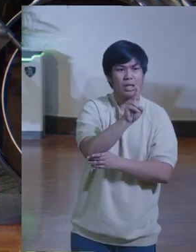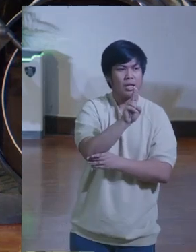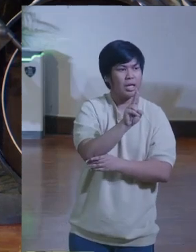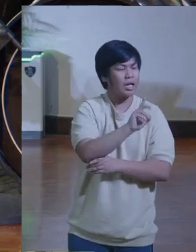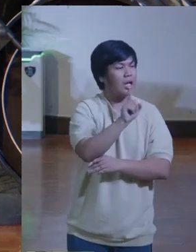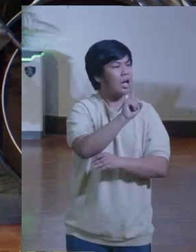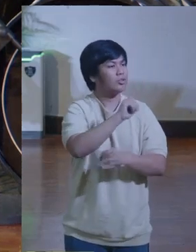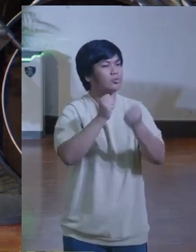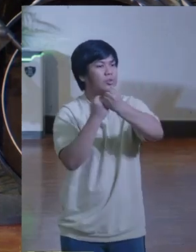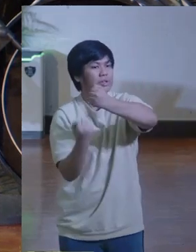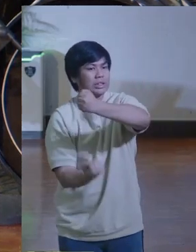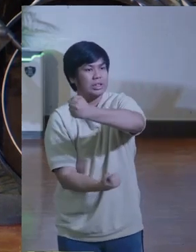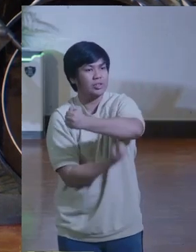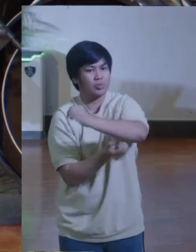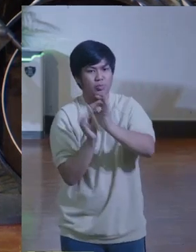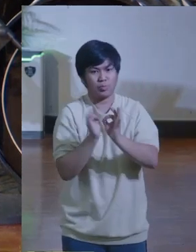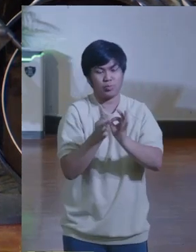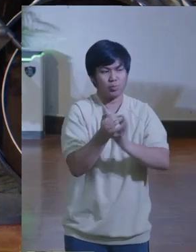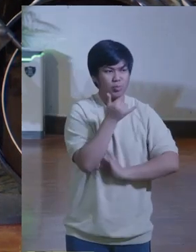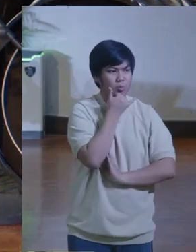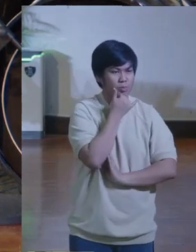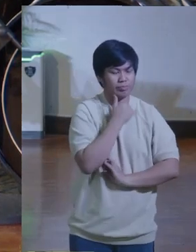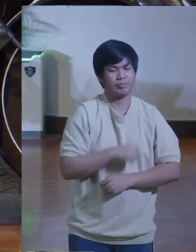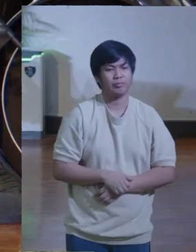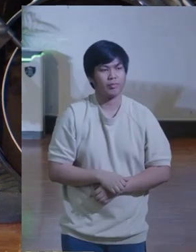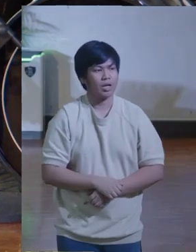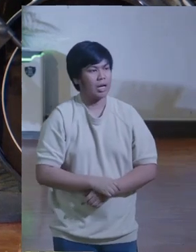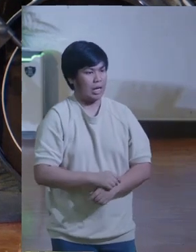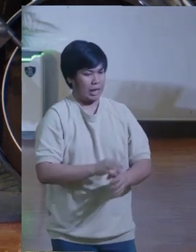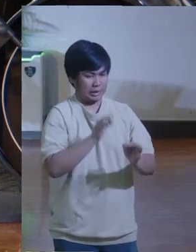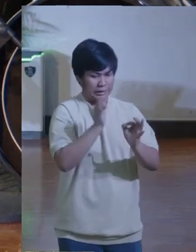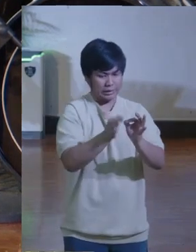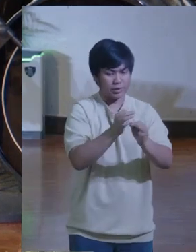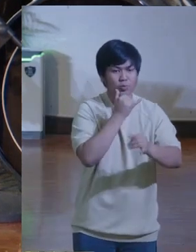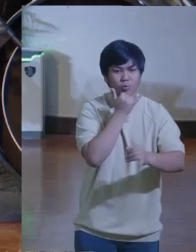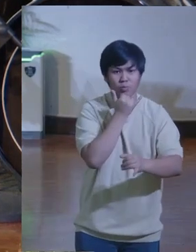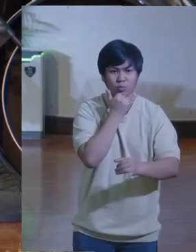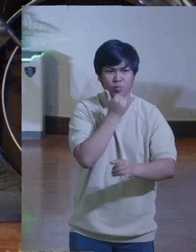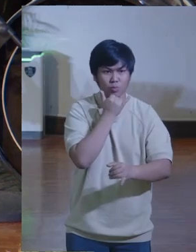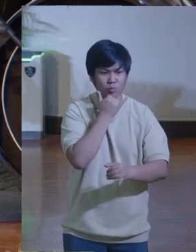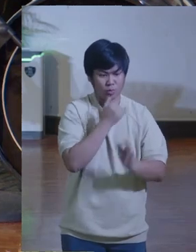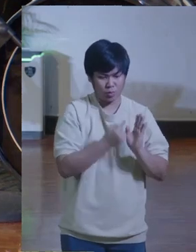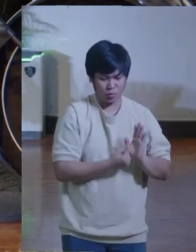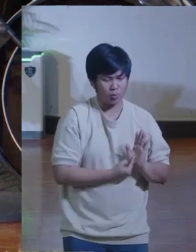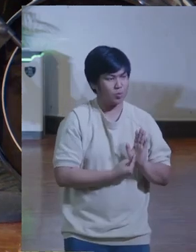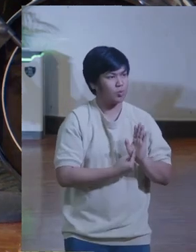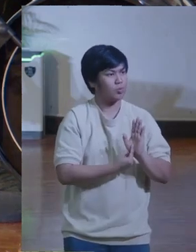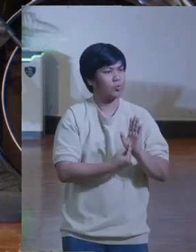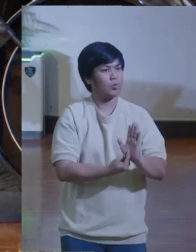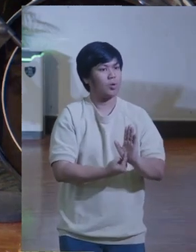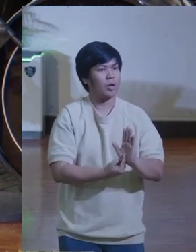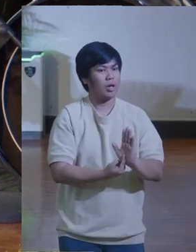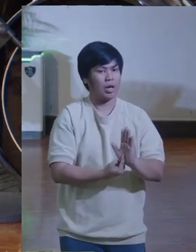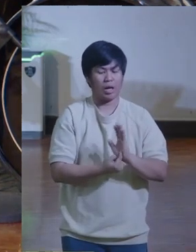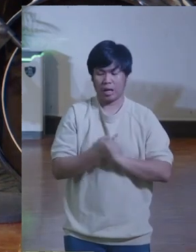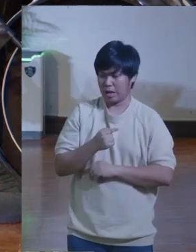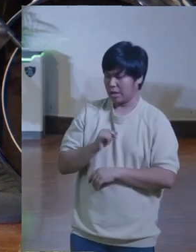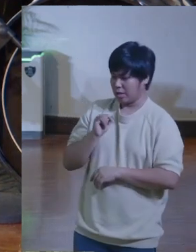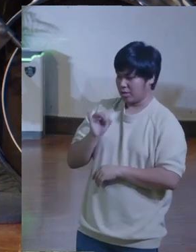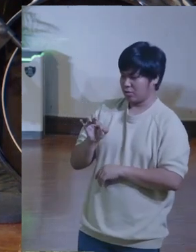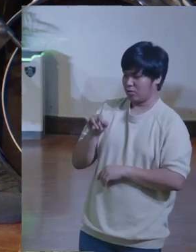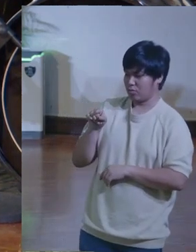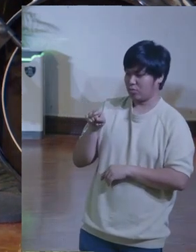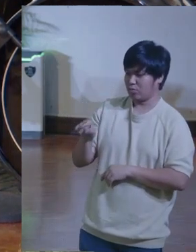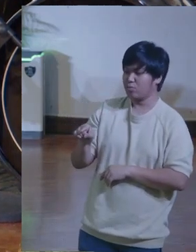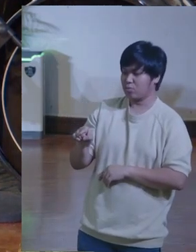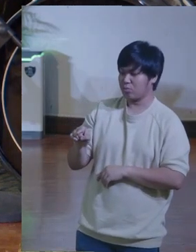ng kanilang translation. Doon sa translation na yon, ang kanyang translation, "No, I say to you, but unless you